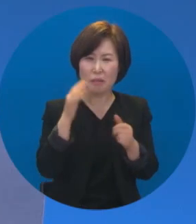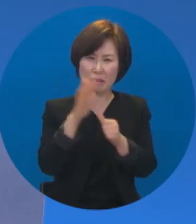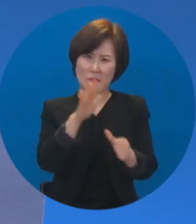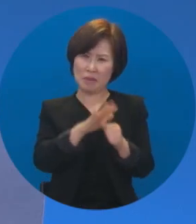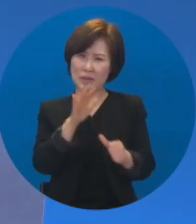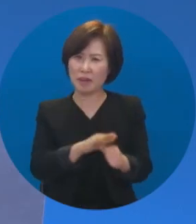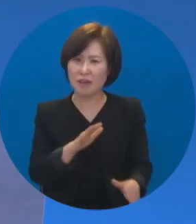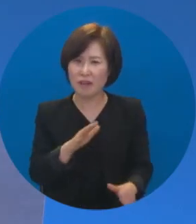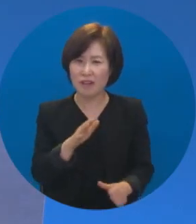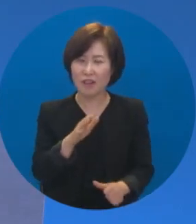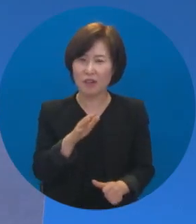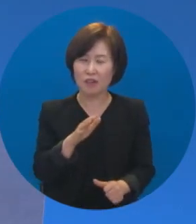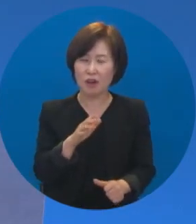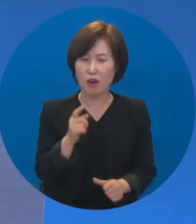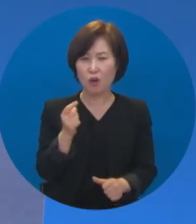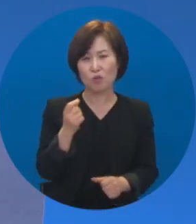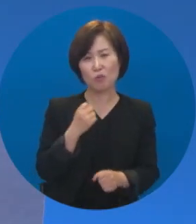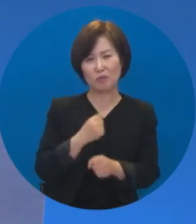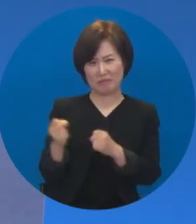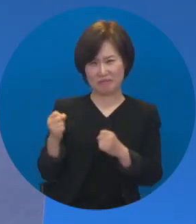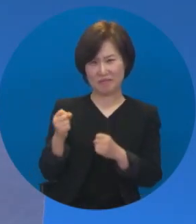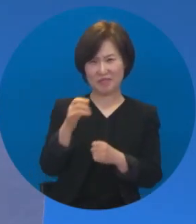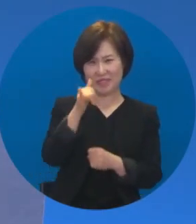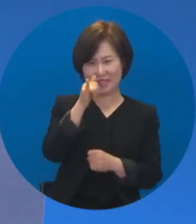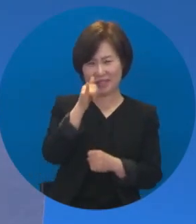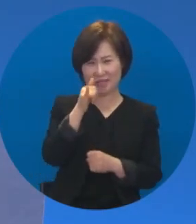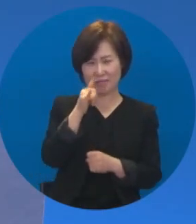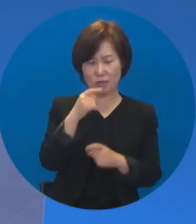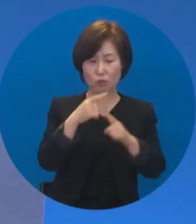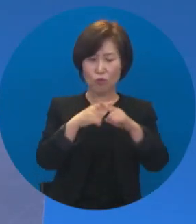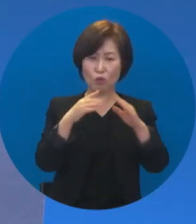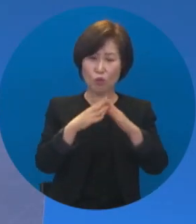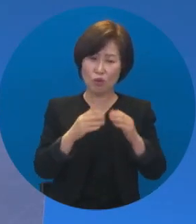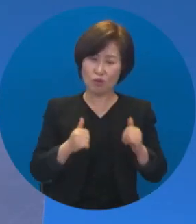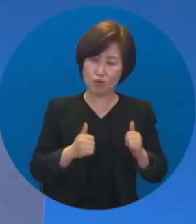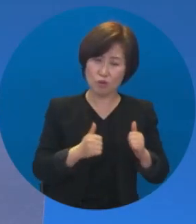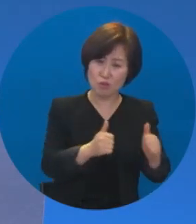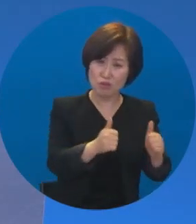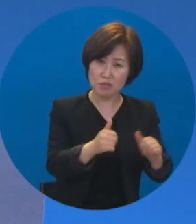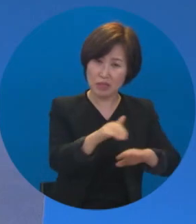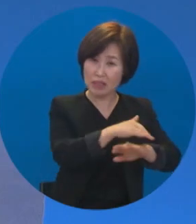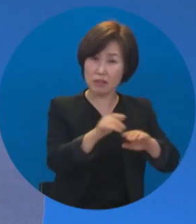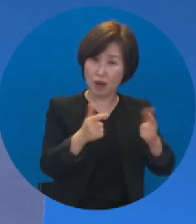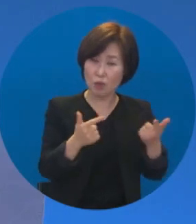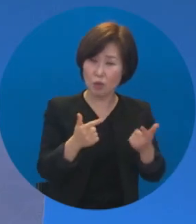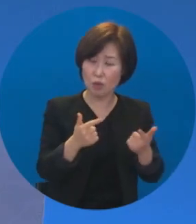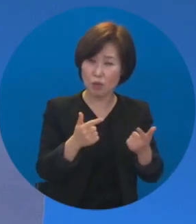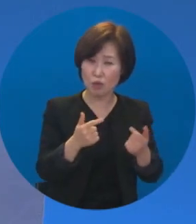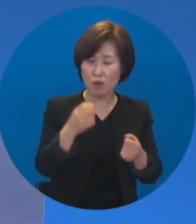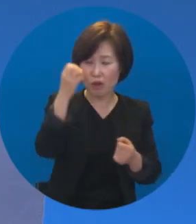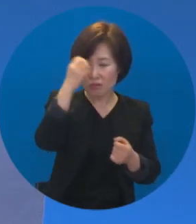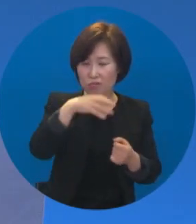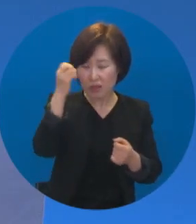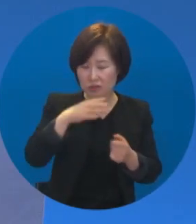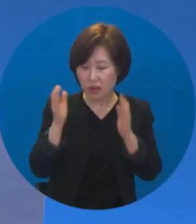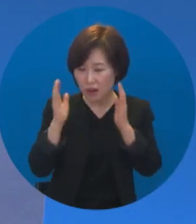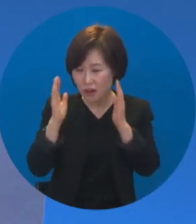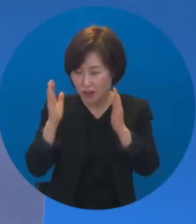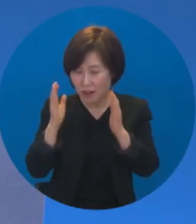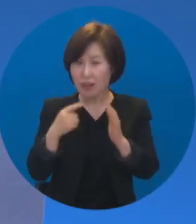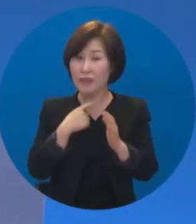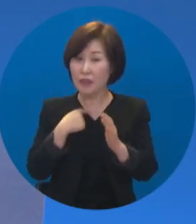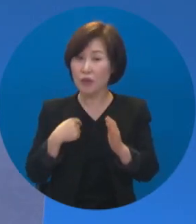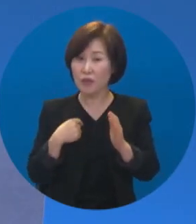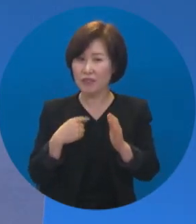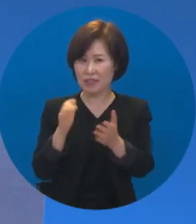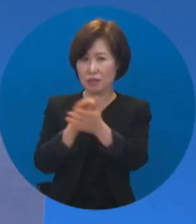당황했어요. 왜냐하면 그냥 교회 열심히 안 다니고 대충 공부도 많이 안 한 애들도 그냥